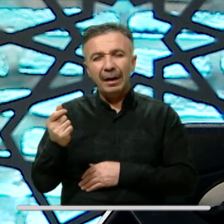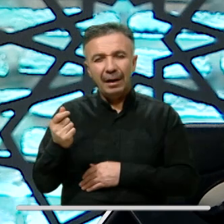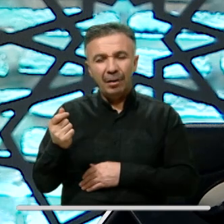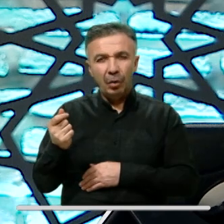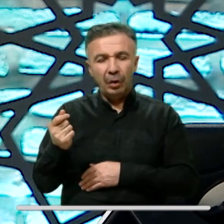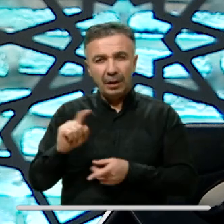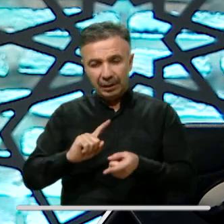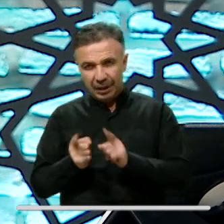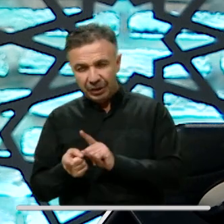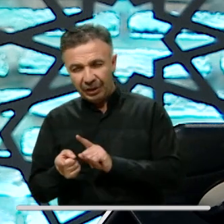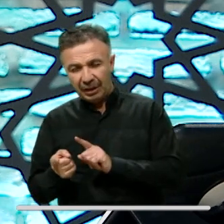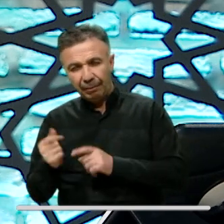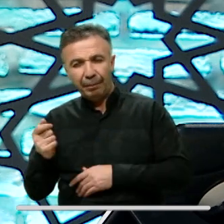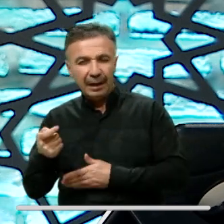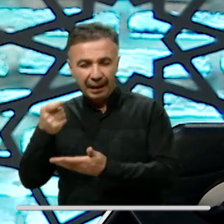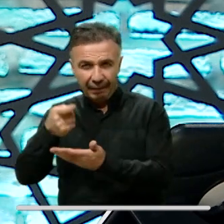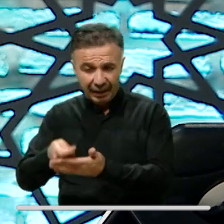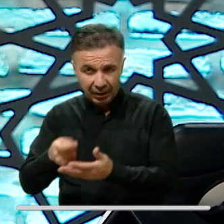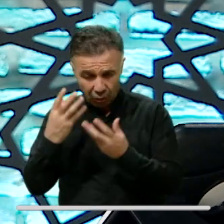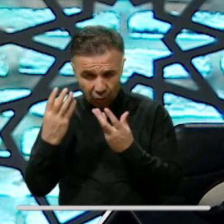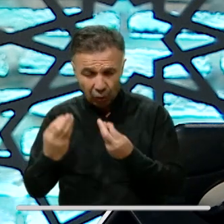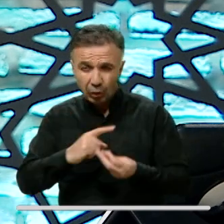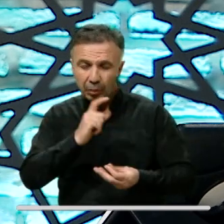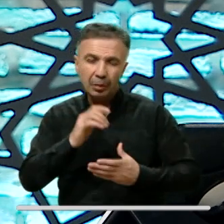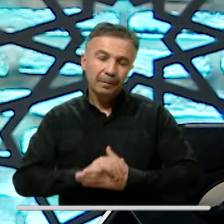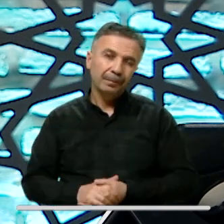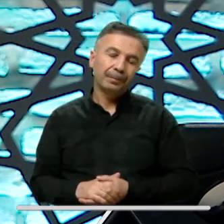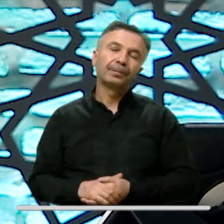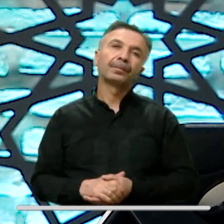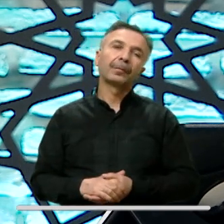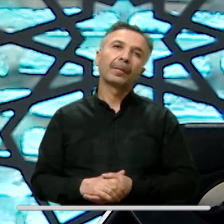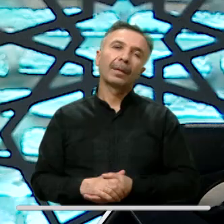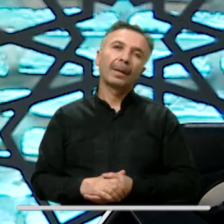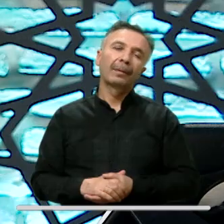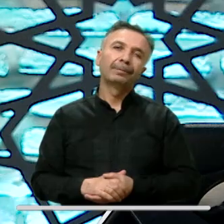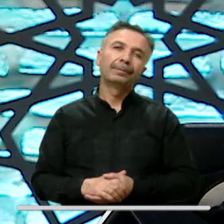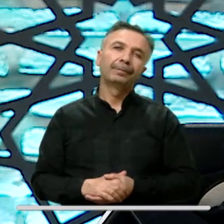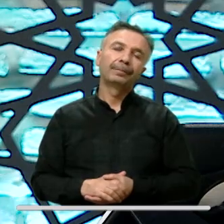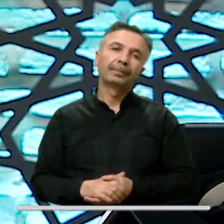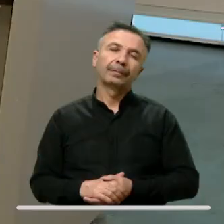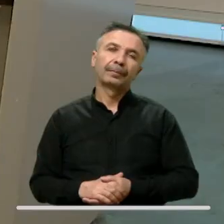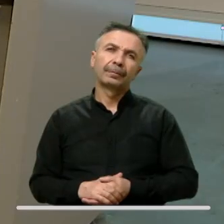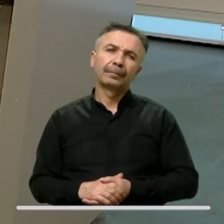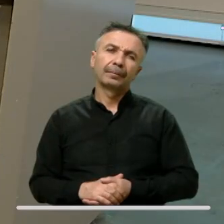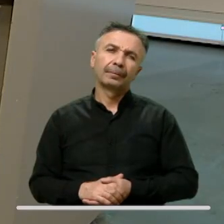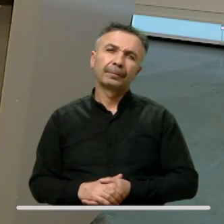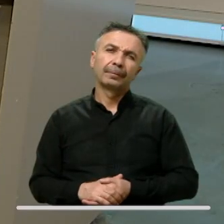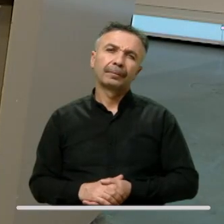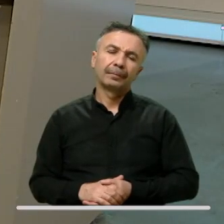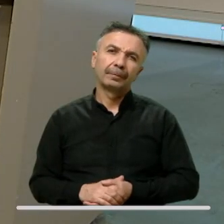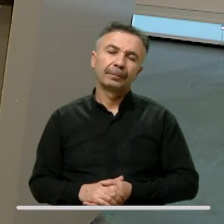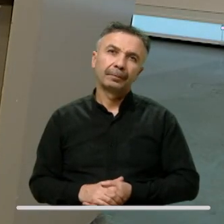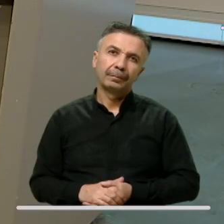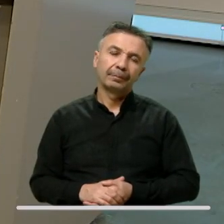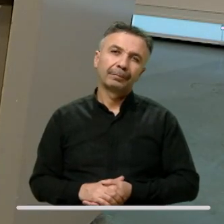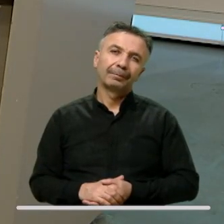alakalı konuştum. Hocalarımız caiz olmaz dedi. Fakat ben bir de Mehmet Kapukaya hocamdan dinlemek istiyorum. Acaba ne der